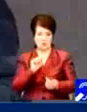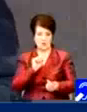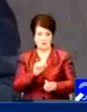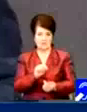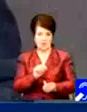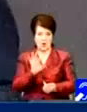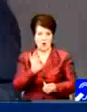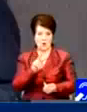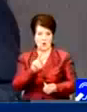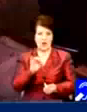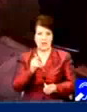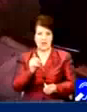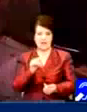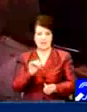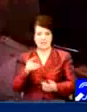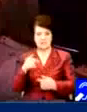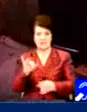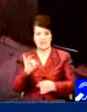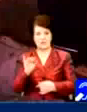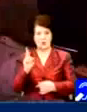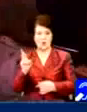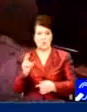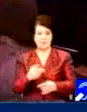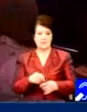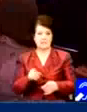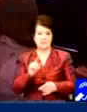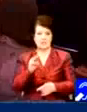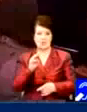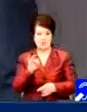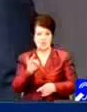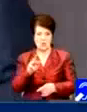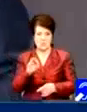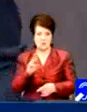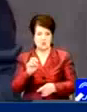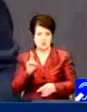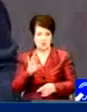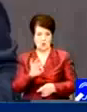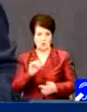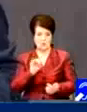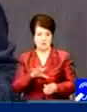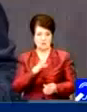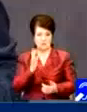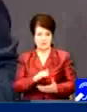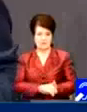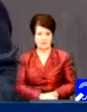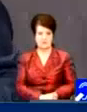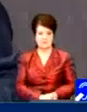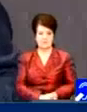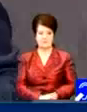controversatului oligarh ucrainean Igor Kolomoisky, care ar sponsoriza-o și pe Iulia Timoșenko, fost premier al țării. Протягом найближчих 5 років